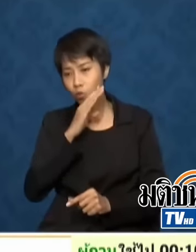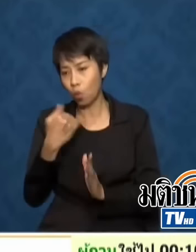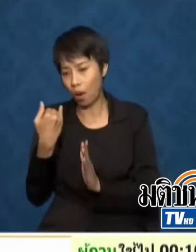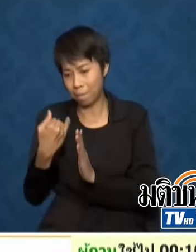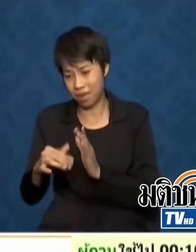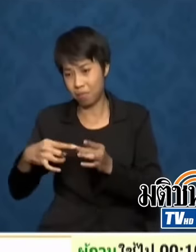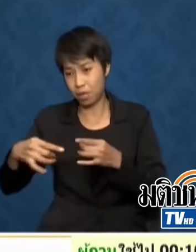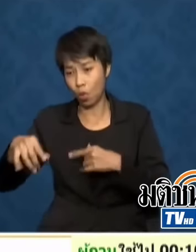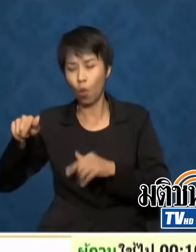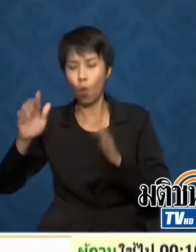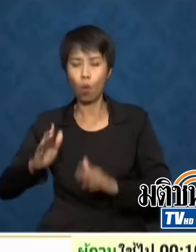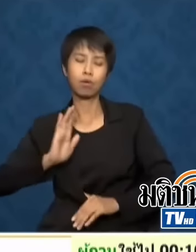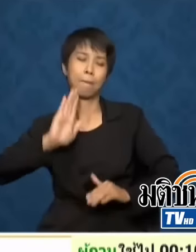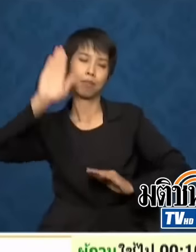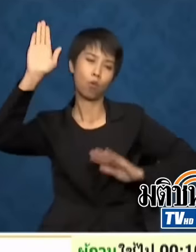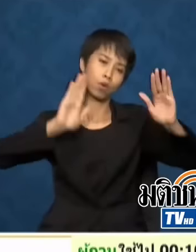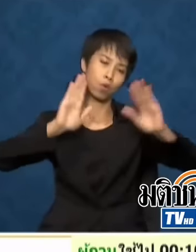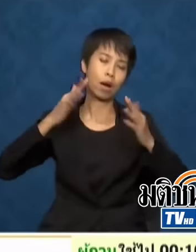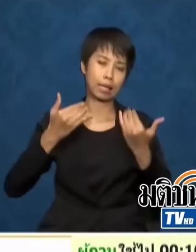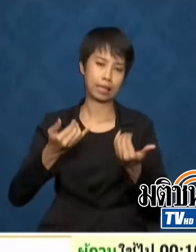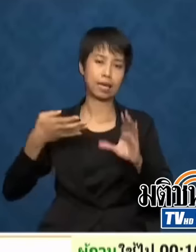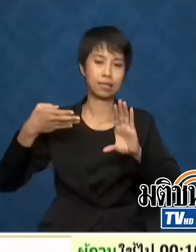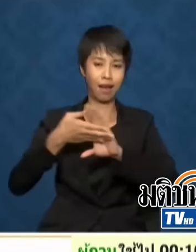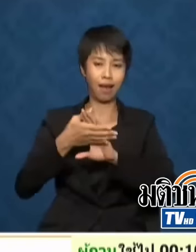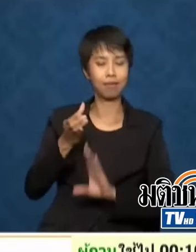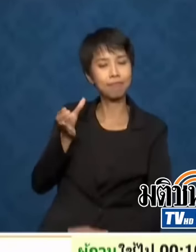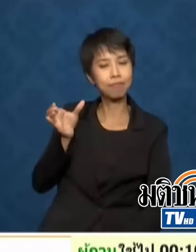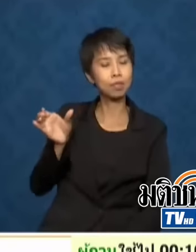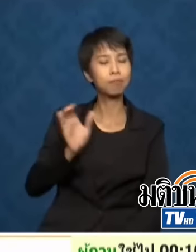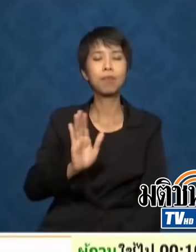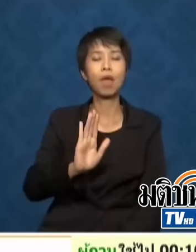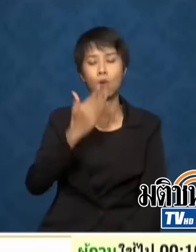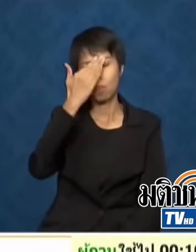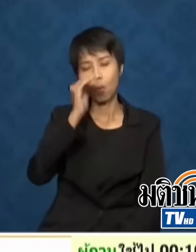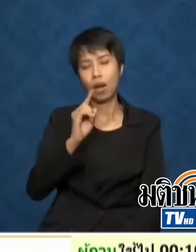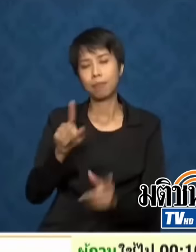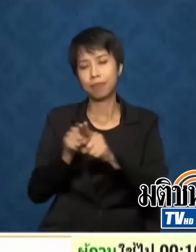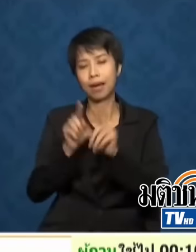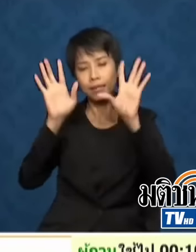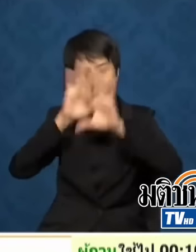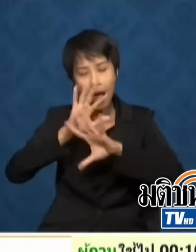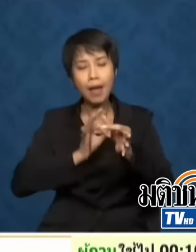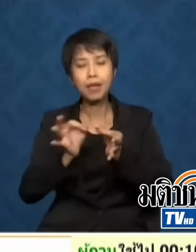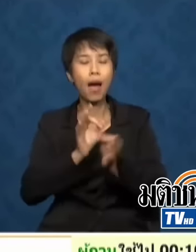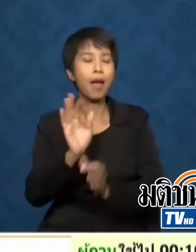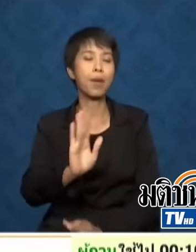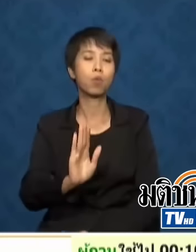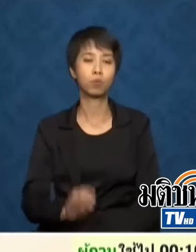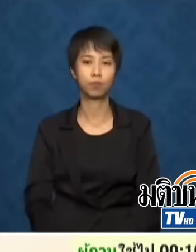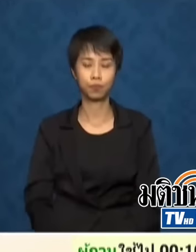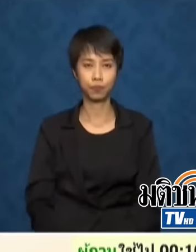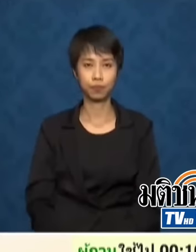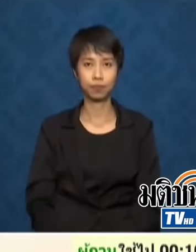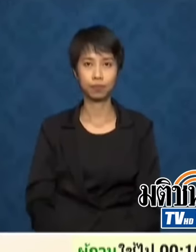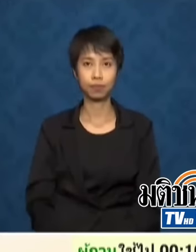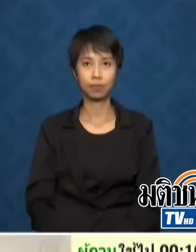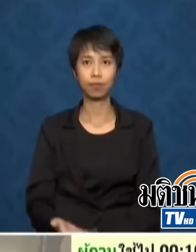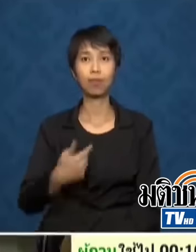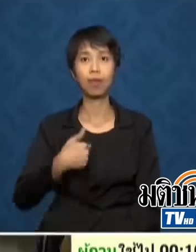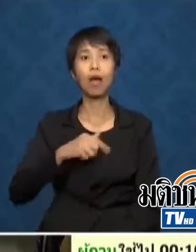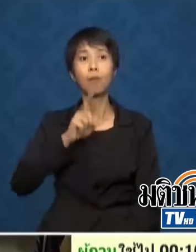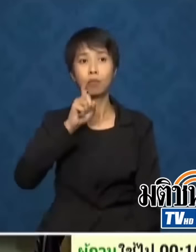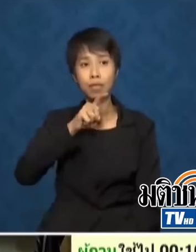ครับสไลด์ผมไม่อนุญาตแล้วครับเพราะจะเป็นการอธิบายนะครับ ท่านประธานผมจะถามจ